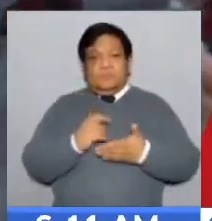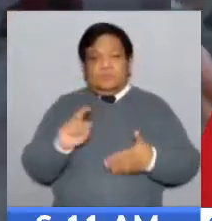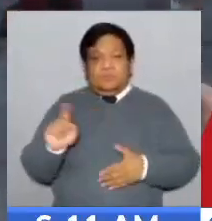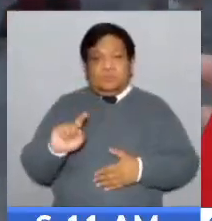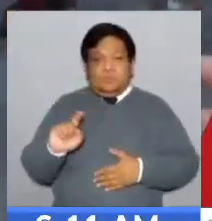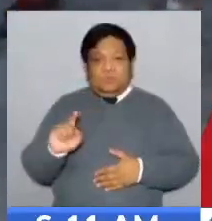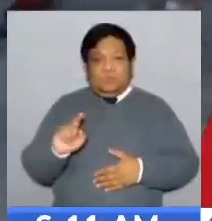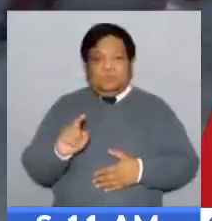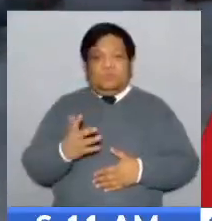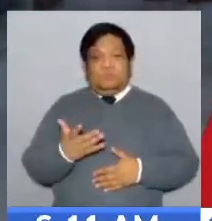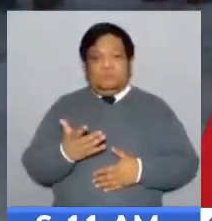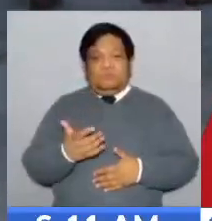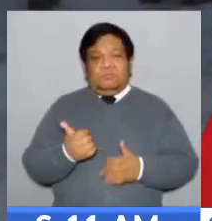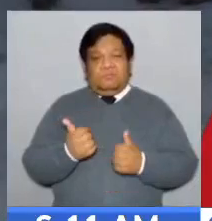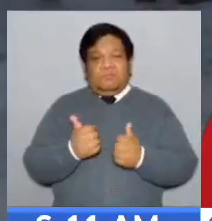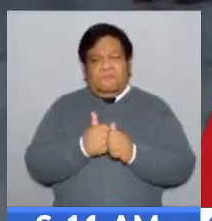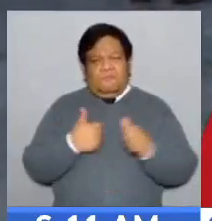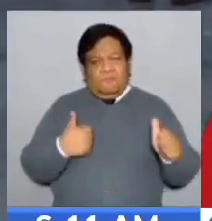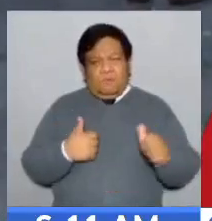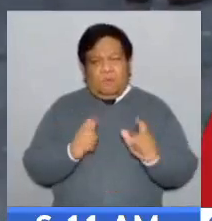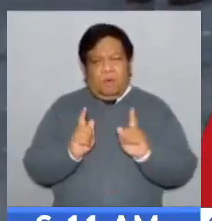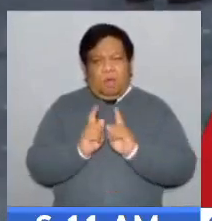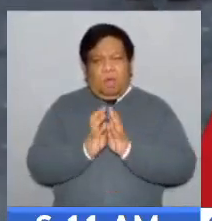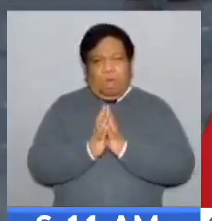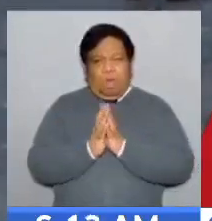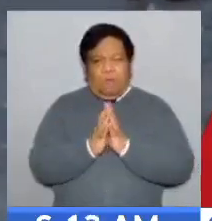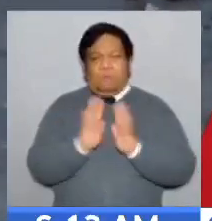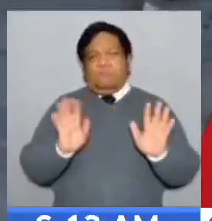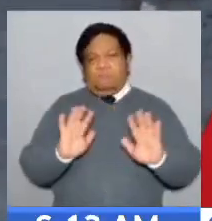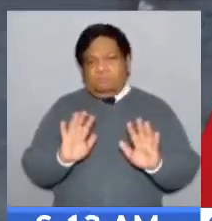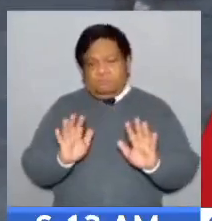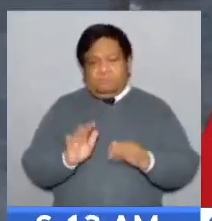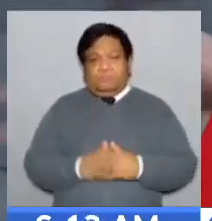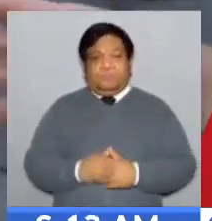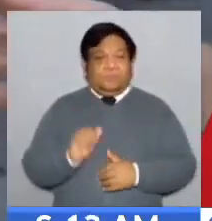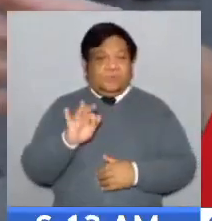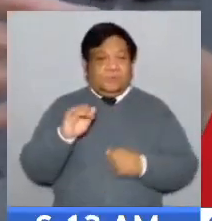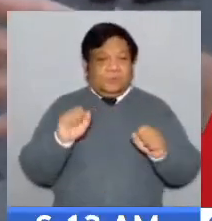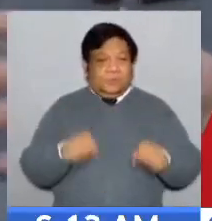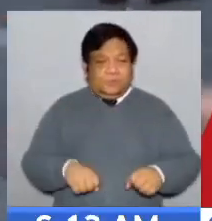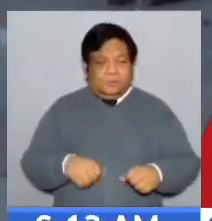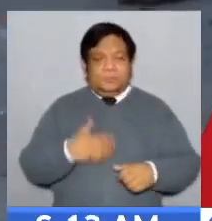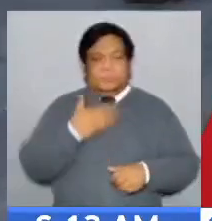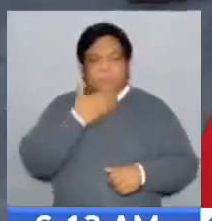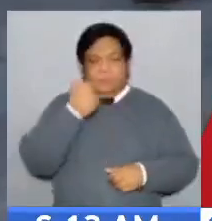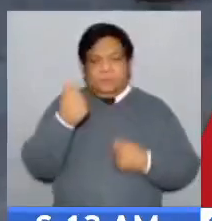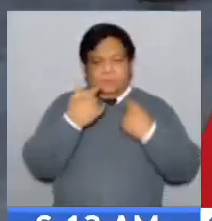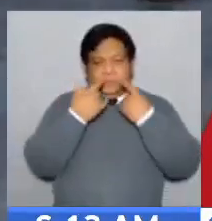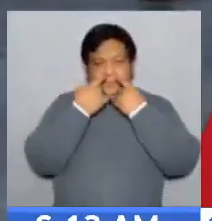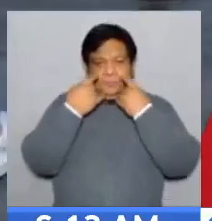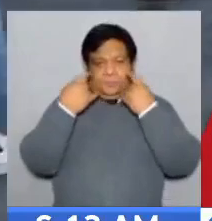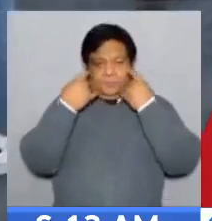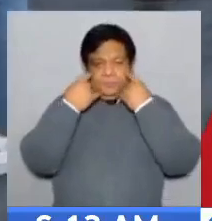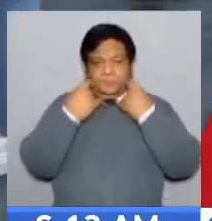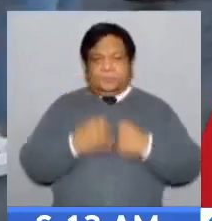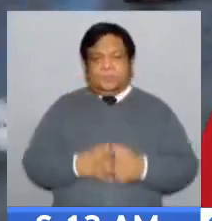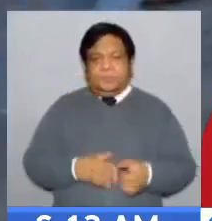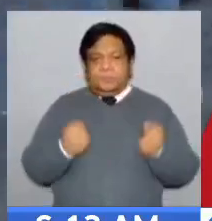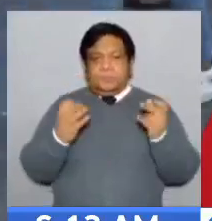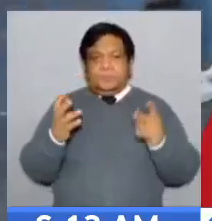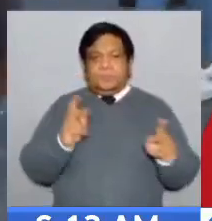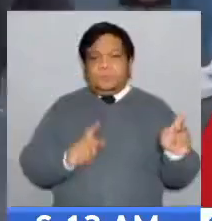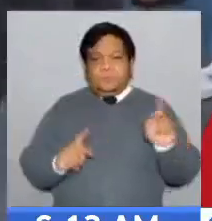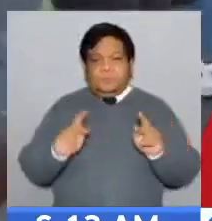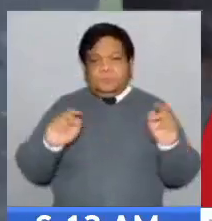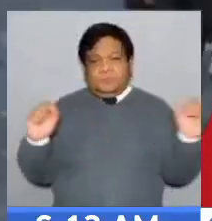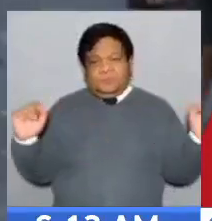iwasan pa rin ho natin yung pagdidikit-dikit. Ano? At kung hanggat maaari, magsuot ho tayo ng mask. Dahil marami nga ho mga kababayan natin ang pumupunta rito para dumalo